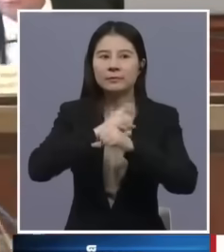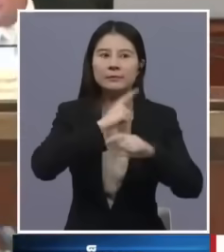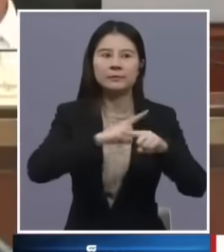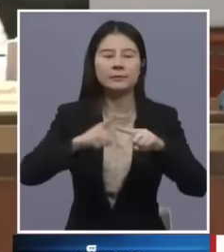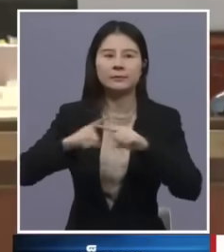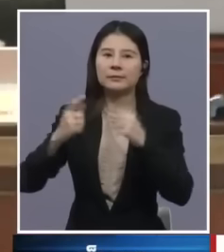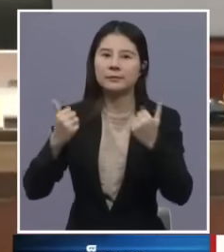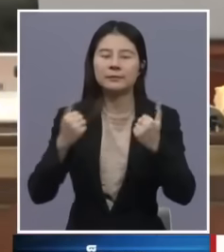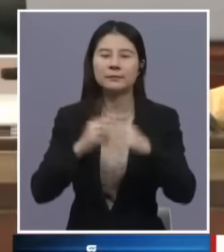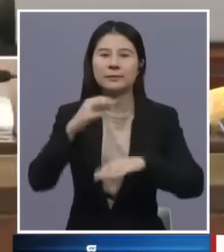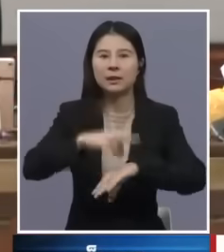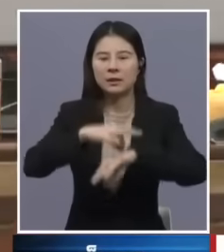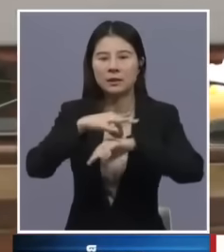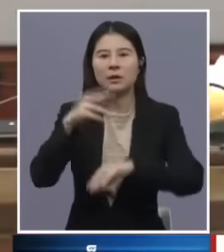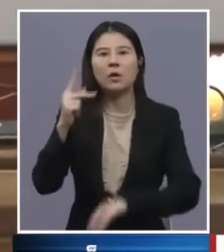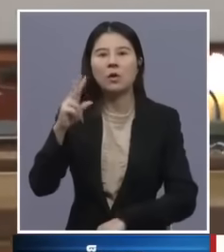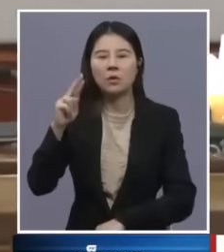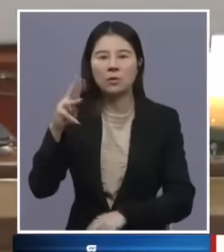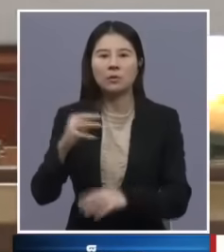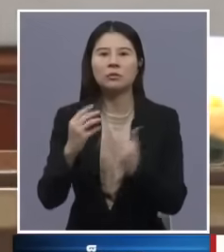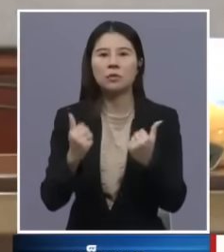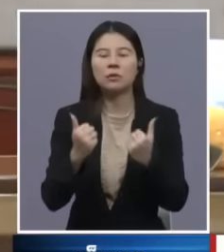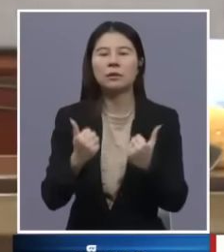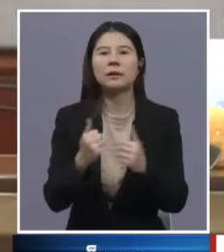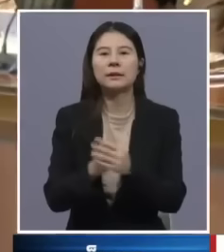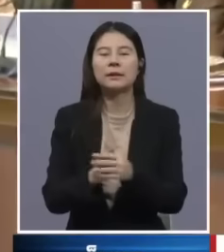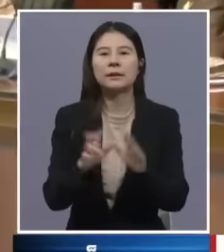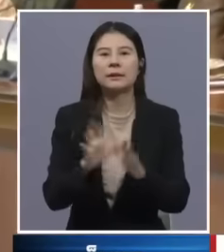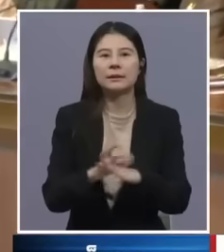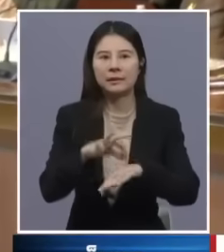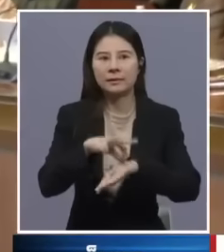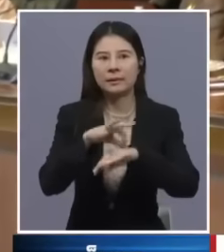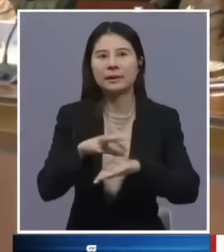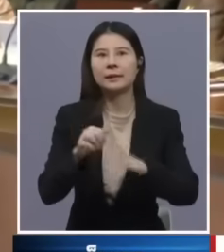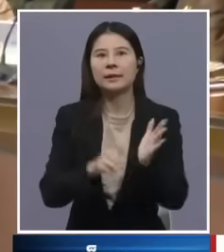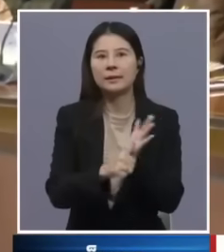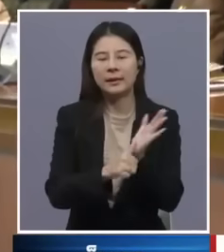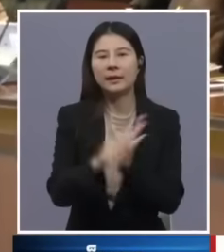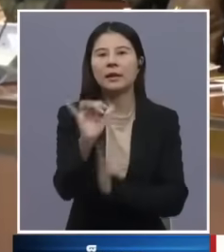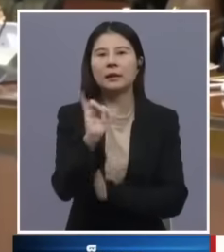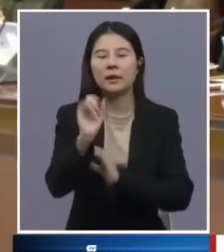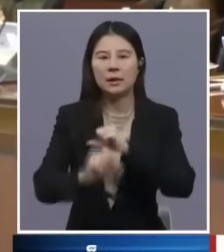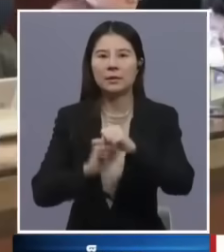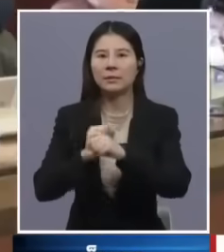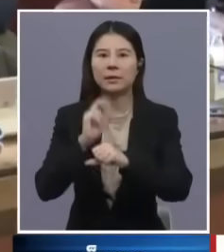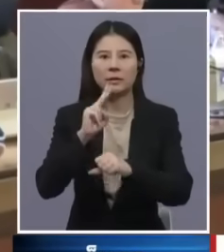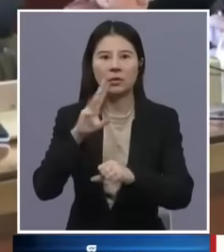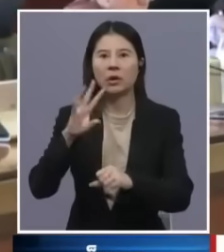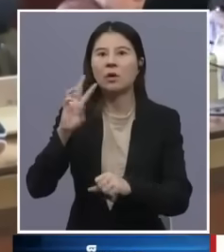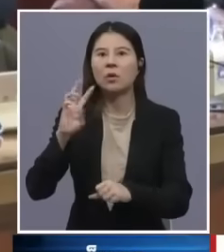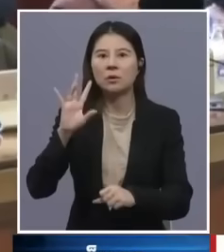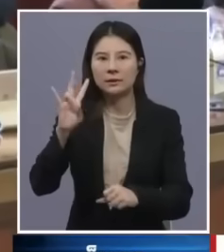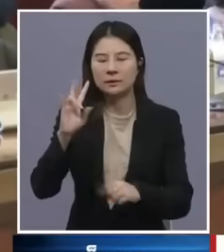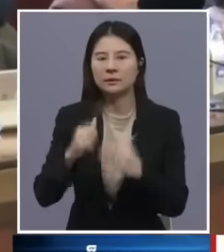าจยังไม่เข้าสู่ตำแหน่งในการปรับครม.รอบนี้เพราะยังมีเวลาเตรียมตัวอีกเยอะและสุดท้ายปี